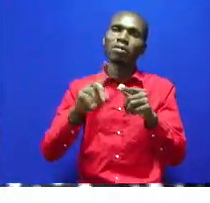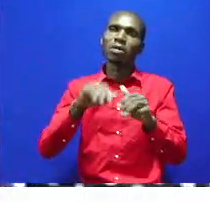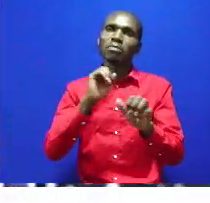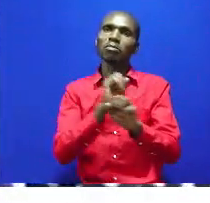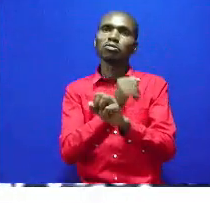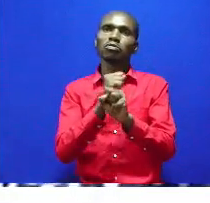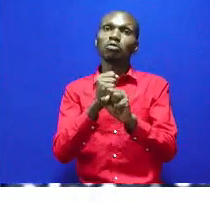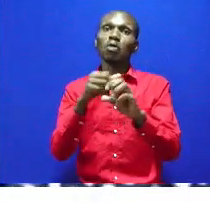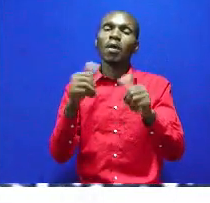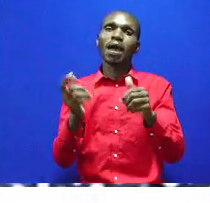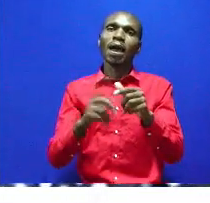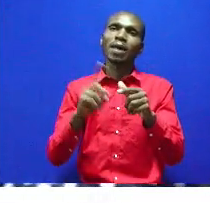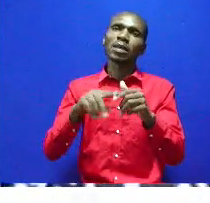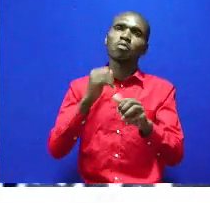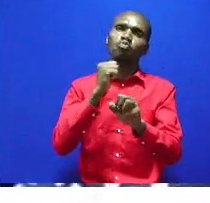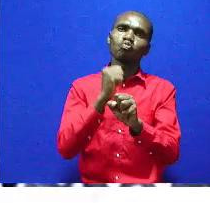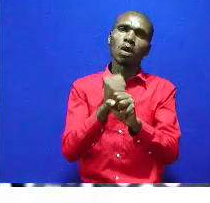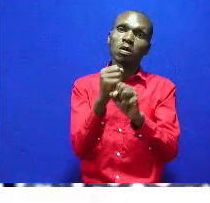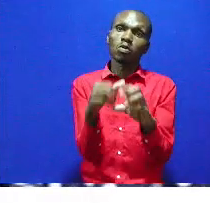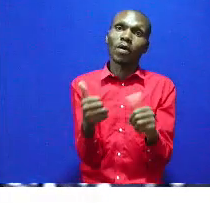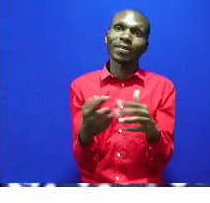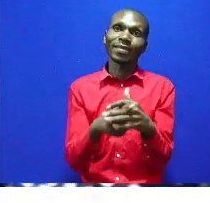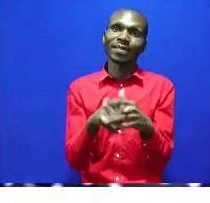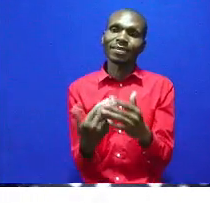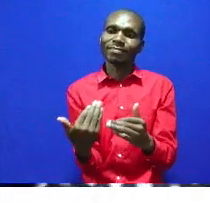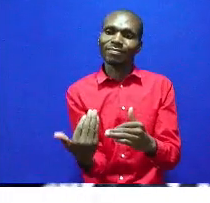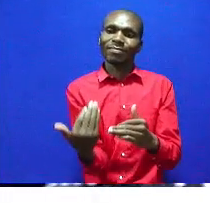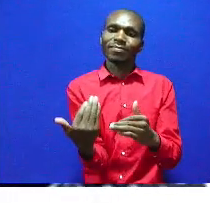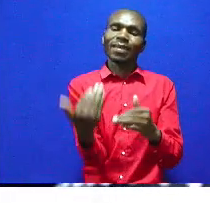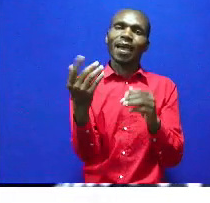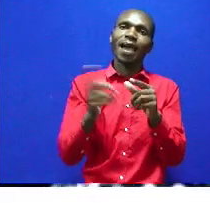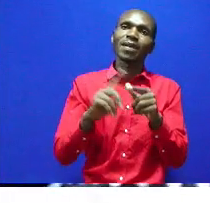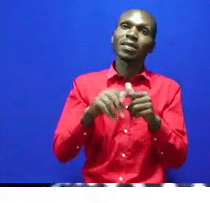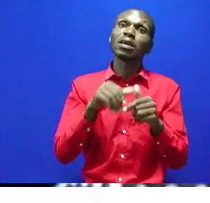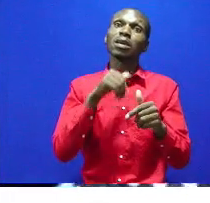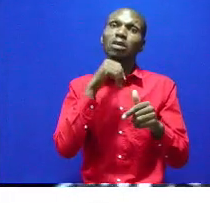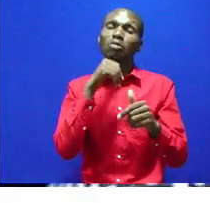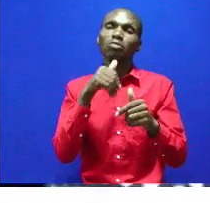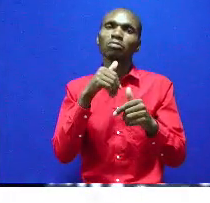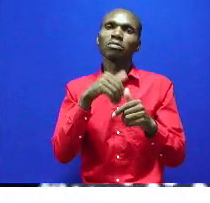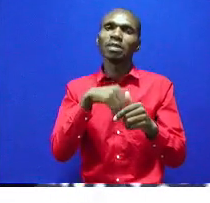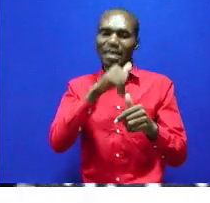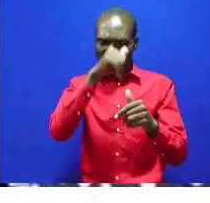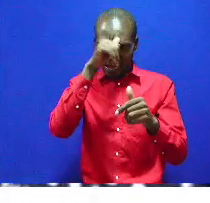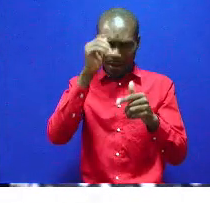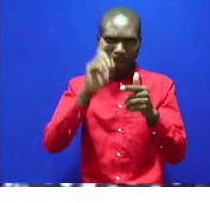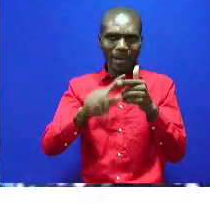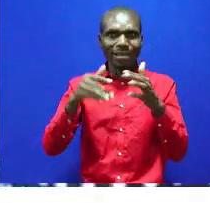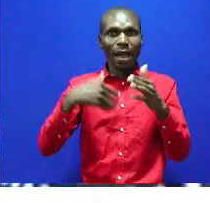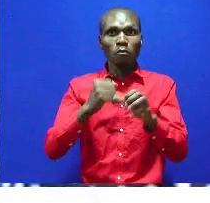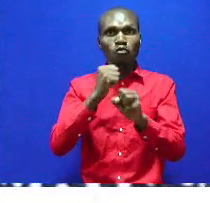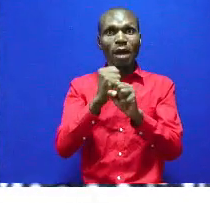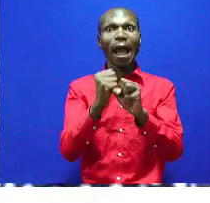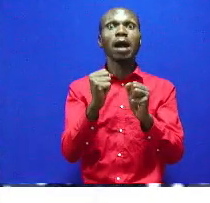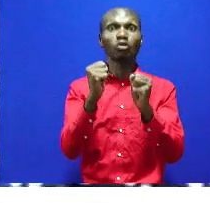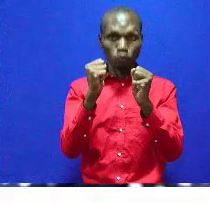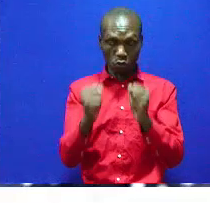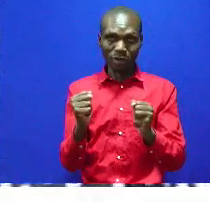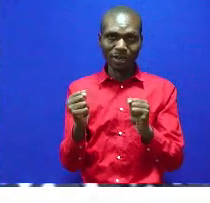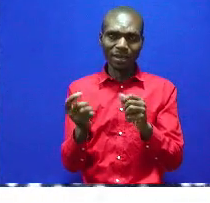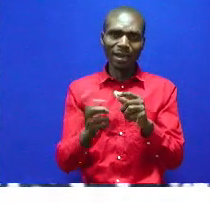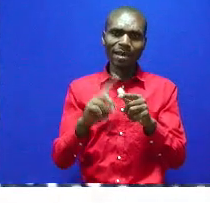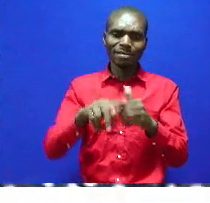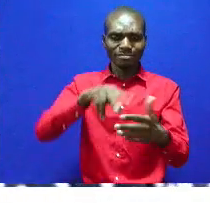She really worked hard since childhood. She knew she is not naturally bright but she had to work hard.